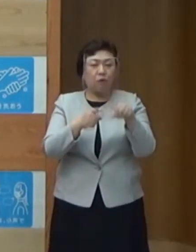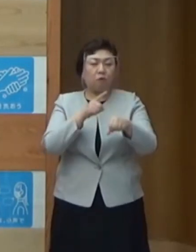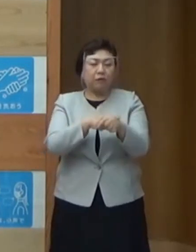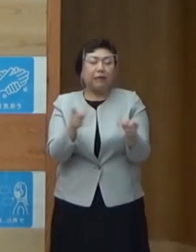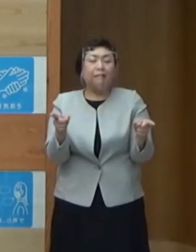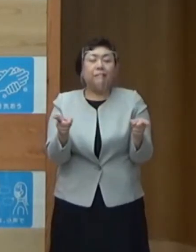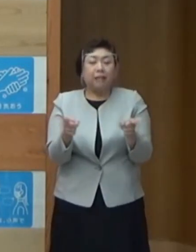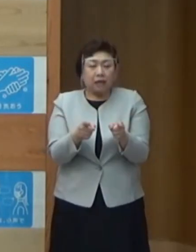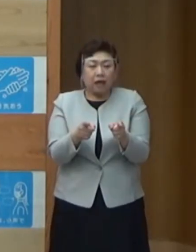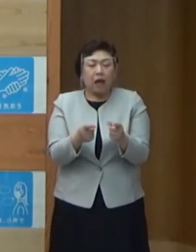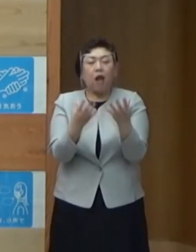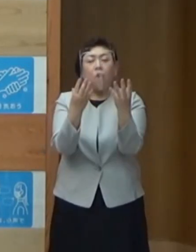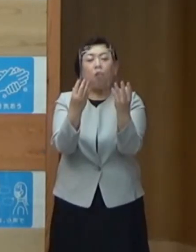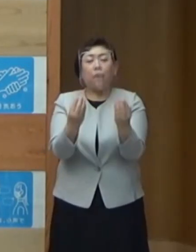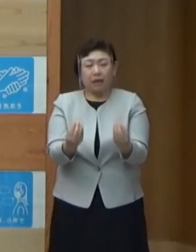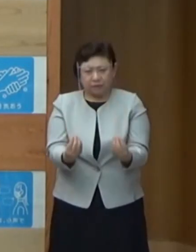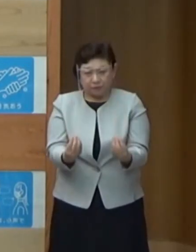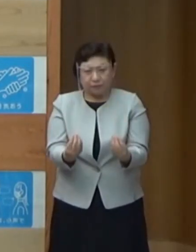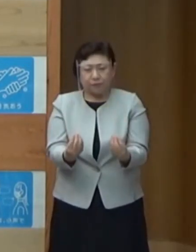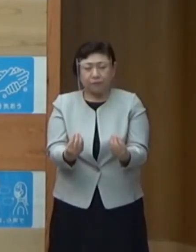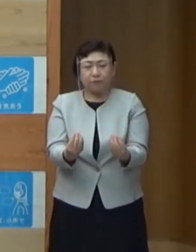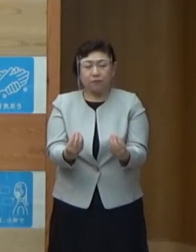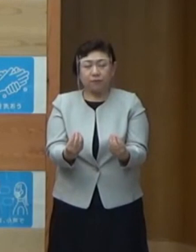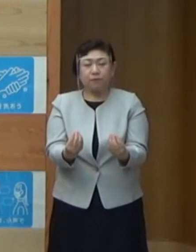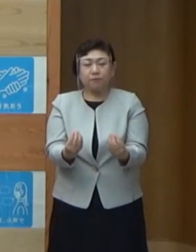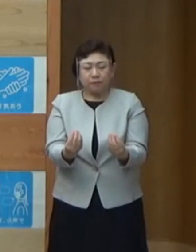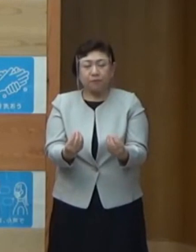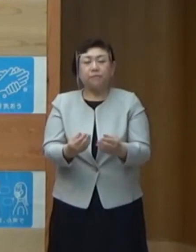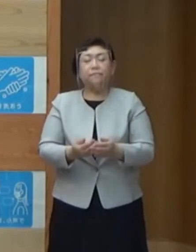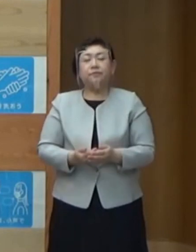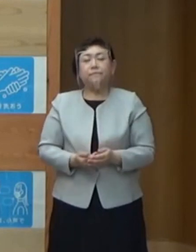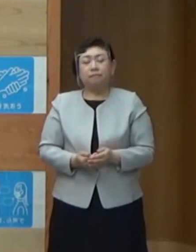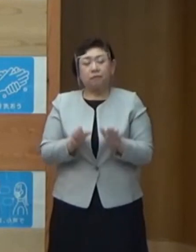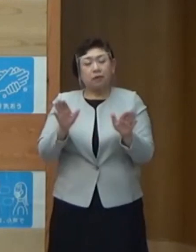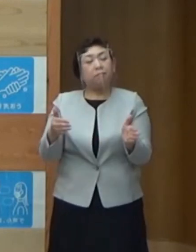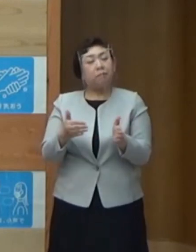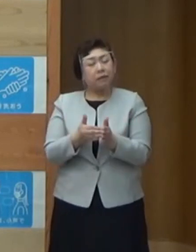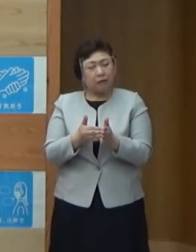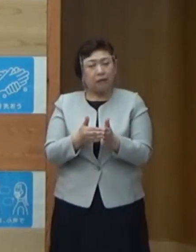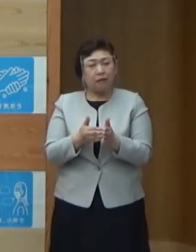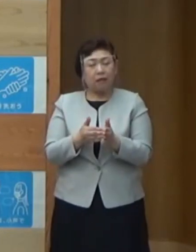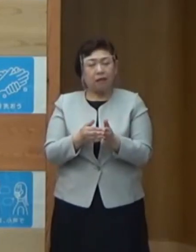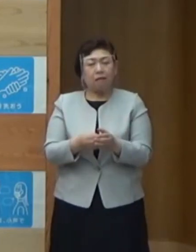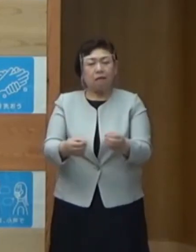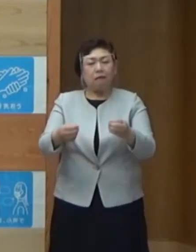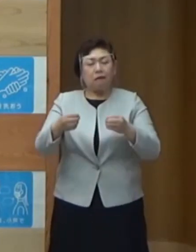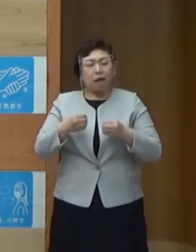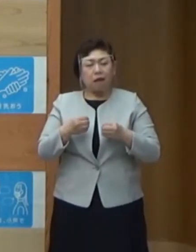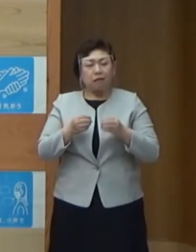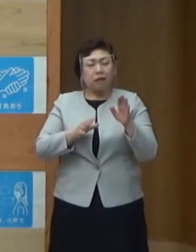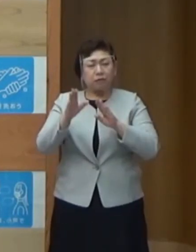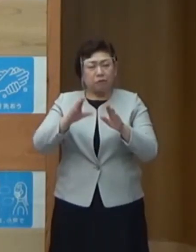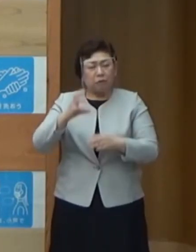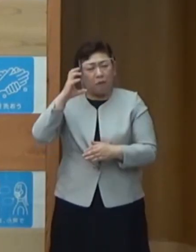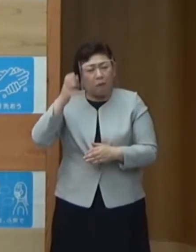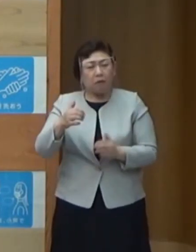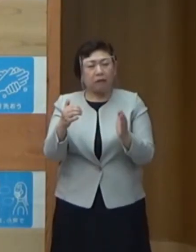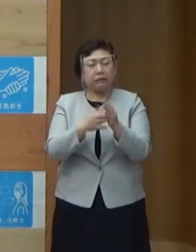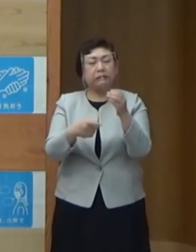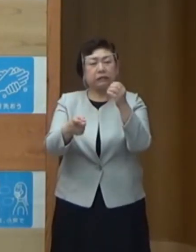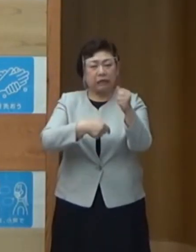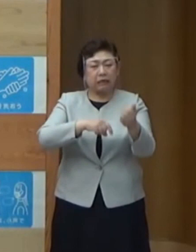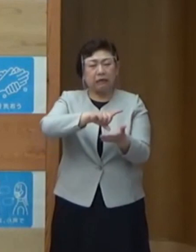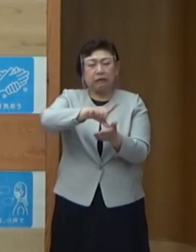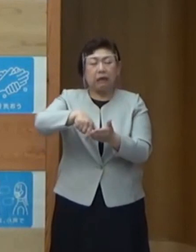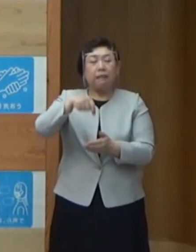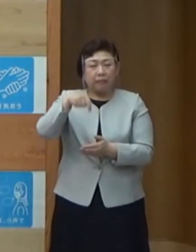が終了をするわけでありますが、これまで厳しい感染状況にあった石狩振興局管